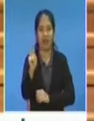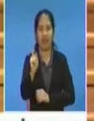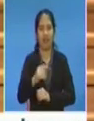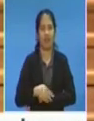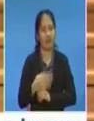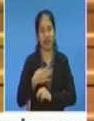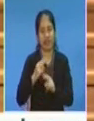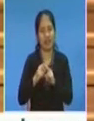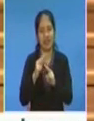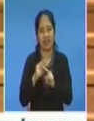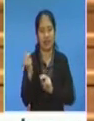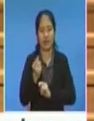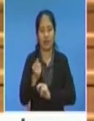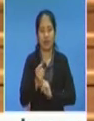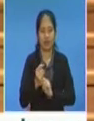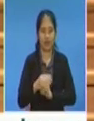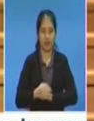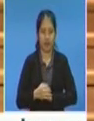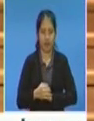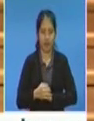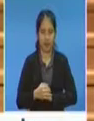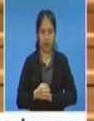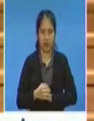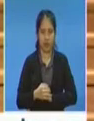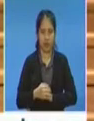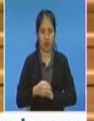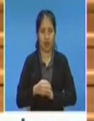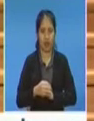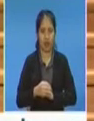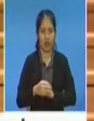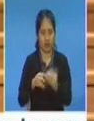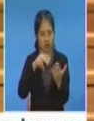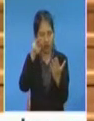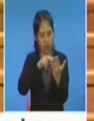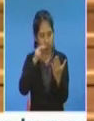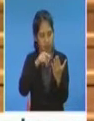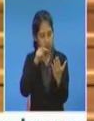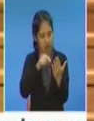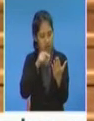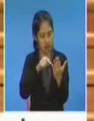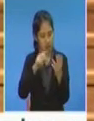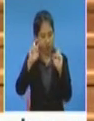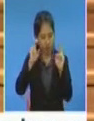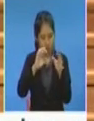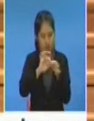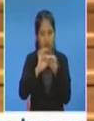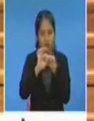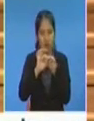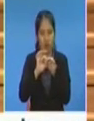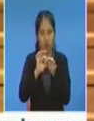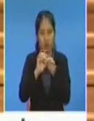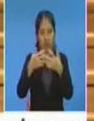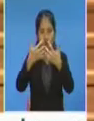ในเนื้อเนี่ยผมดูแล้วมันกลายเป็นเรื่องของการไปส่งเสริมอุตสาหกรรมที่